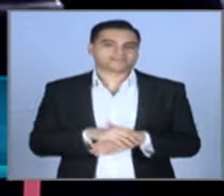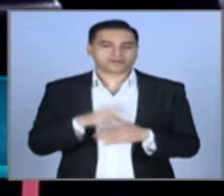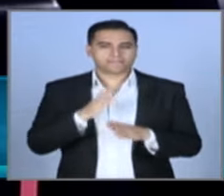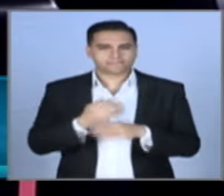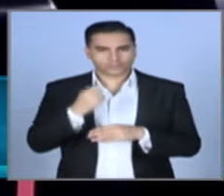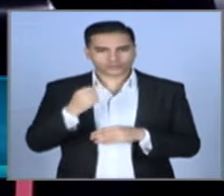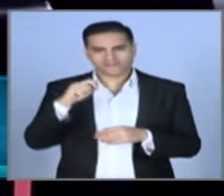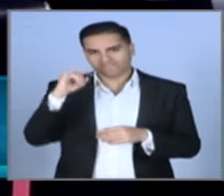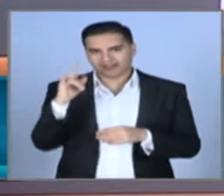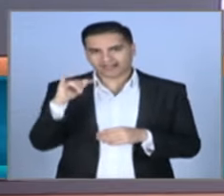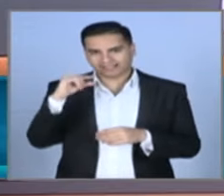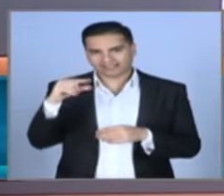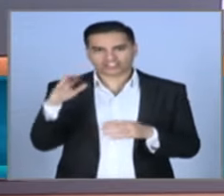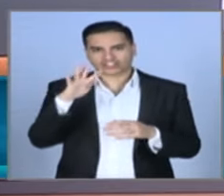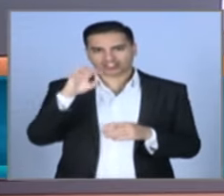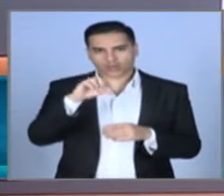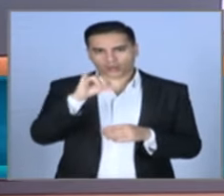بطولة فريد شوقي؟